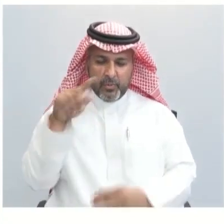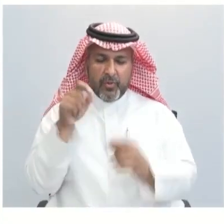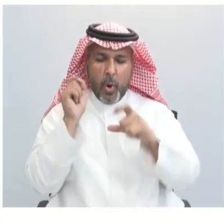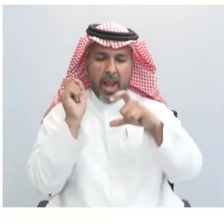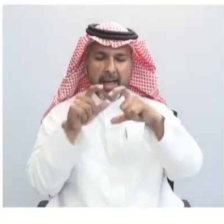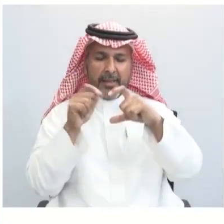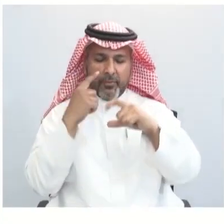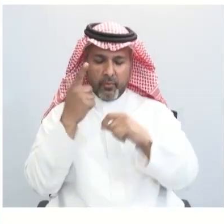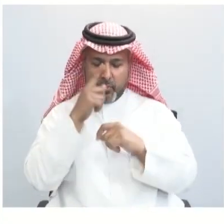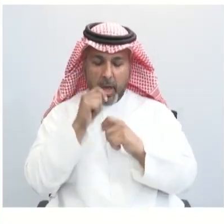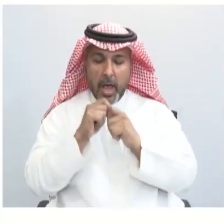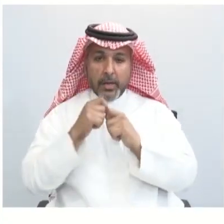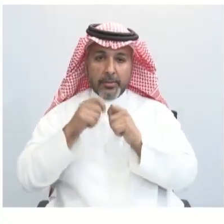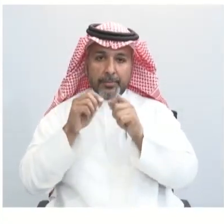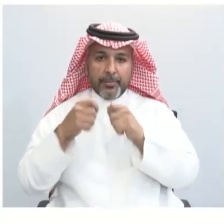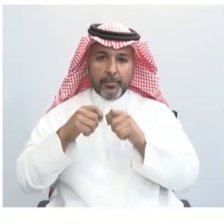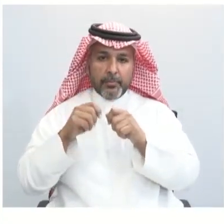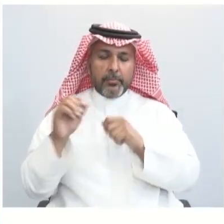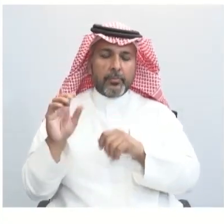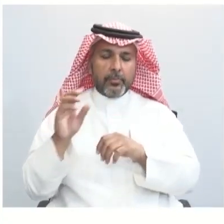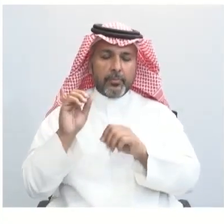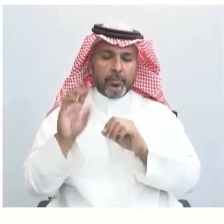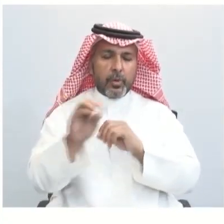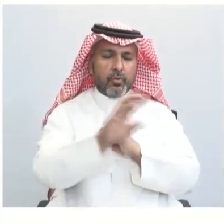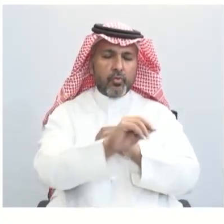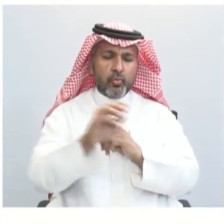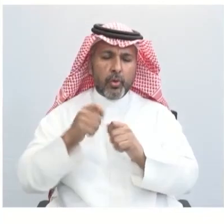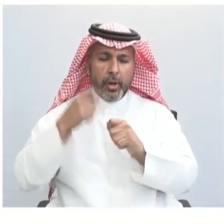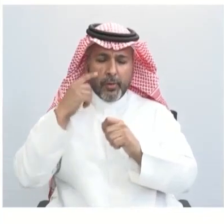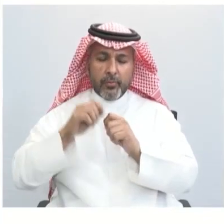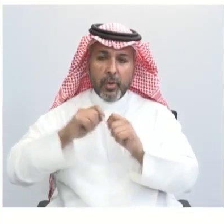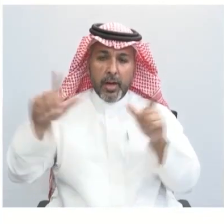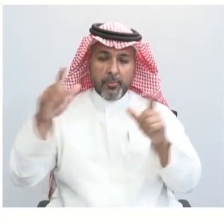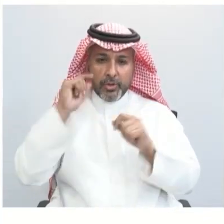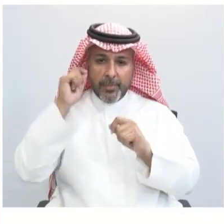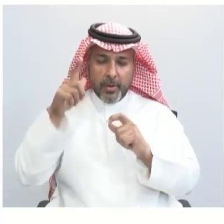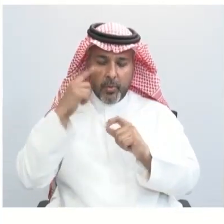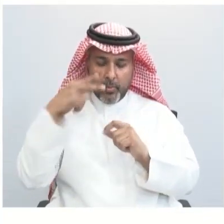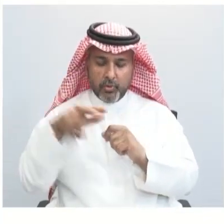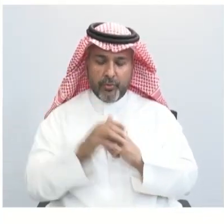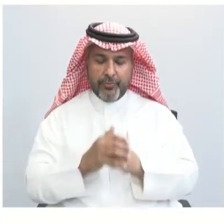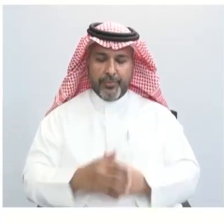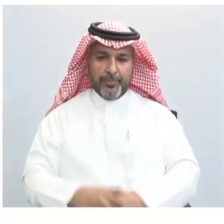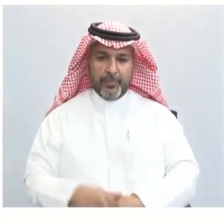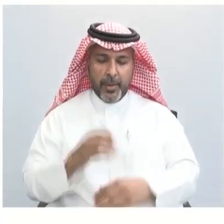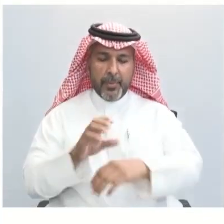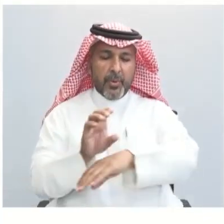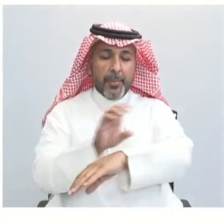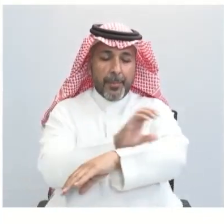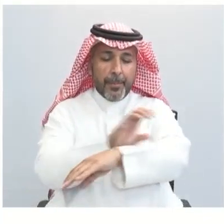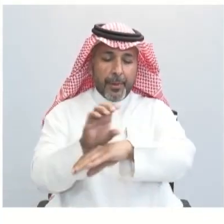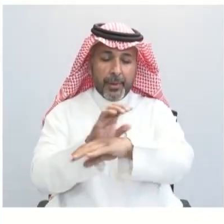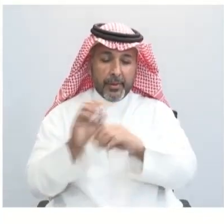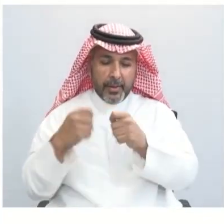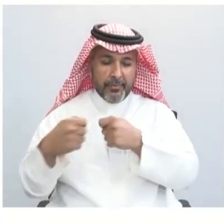واسع الانتشار، مفهوم المواطنة الرقمية مع وسائل التواصل الاجتماعي، مفهوم التسويق عبر البريد الإلكتروني